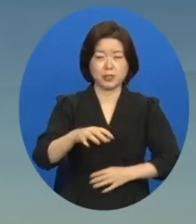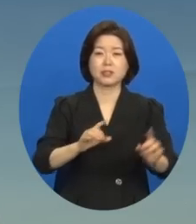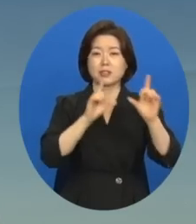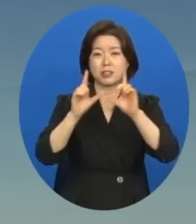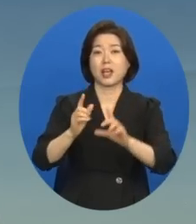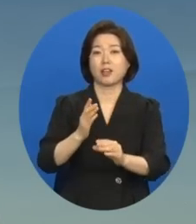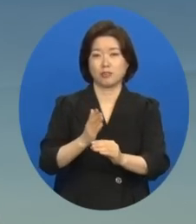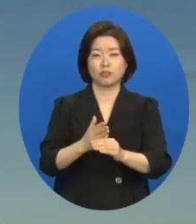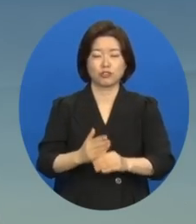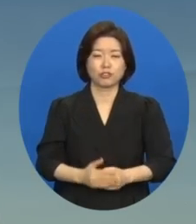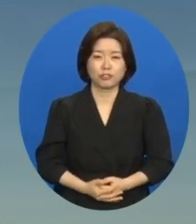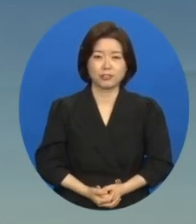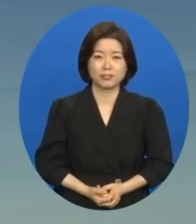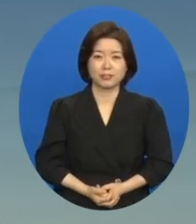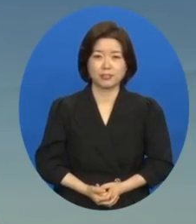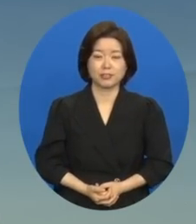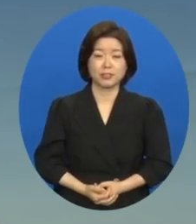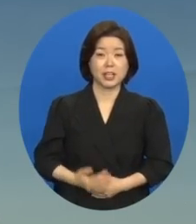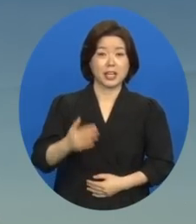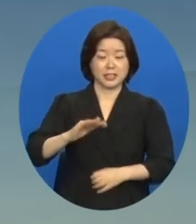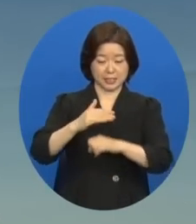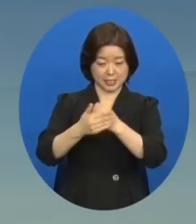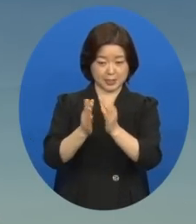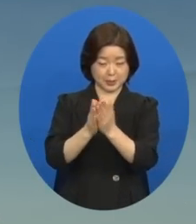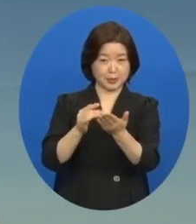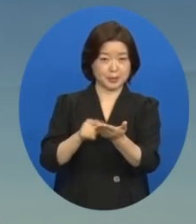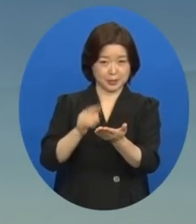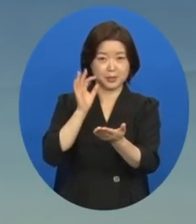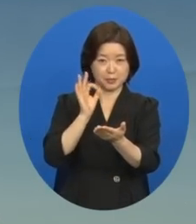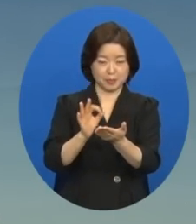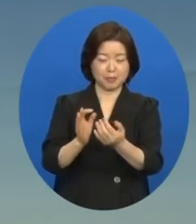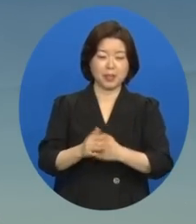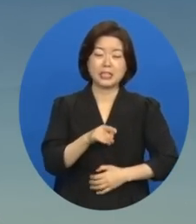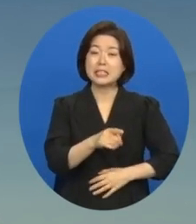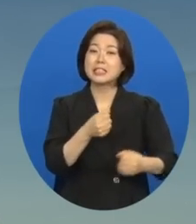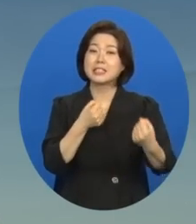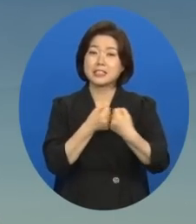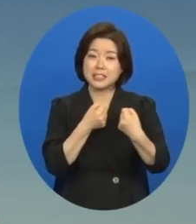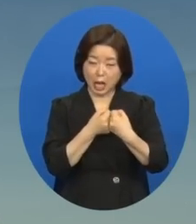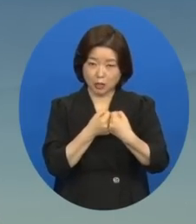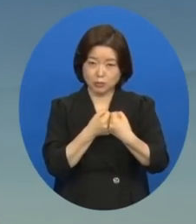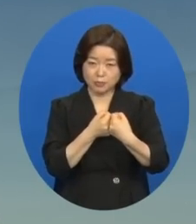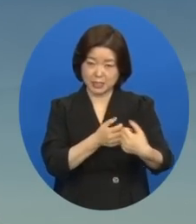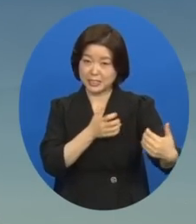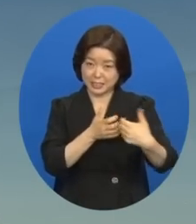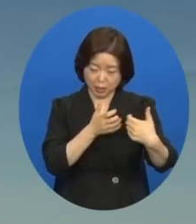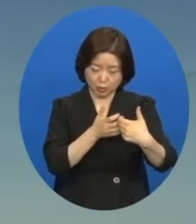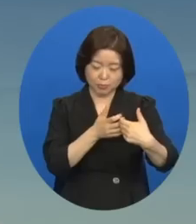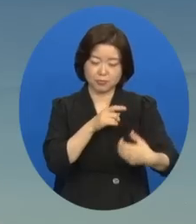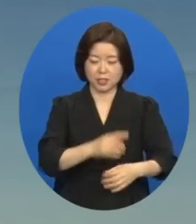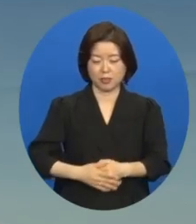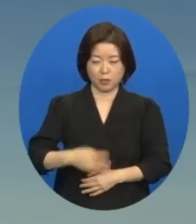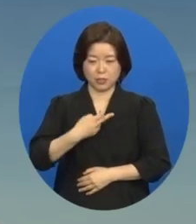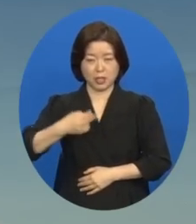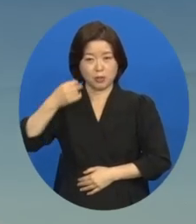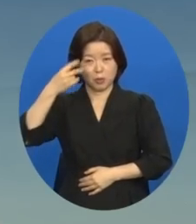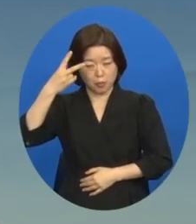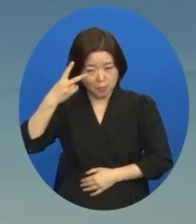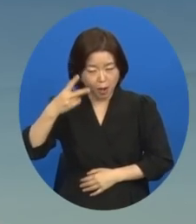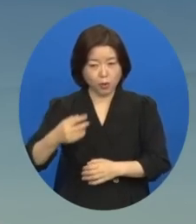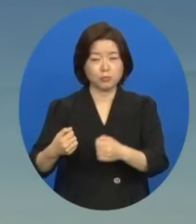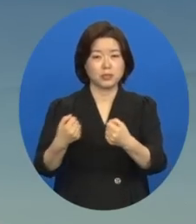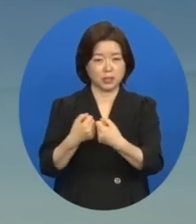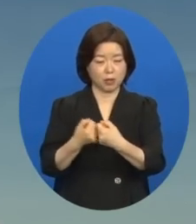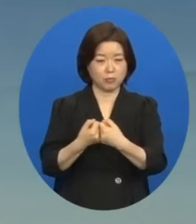있다는 거예요. 그런데 성경은요, 이 싸움을 사도 바울의 싸움, 아니면 사도들의